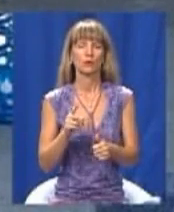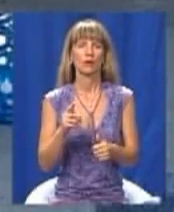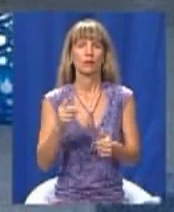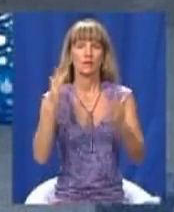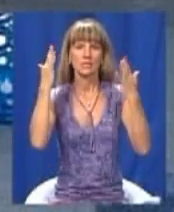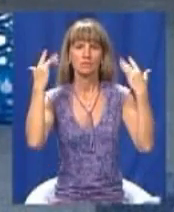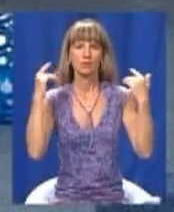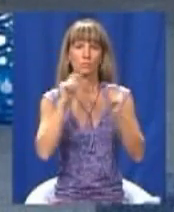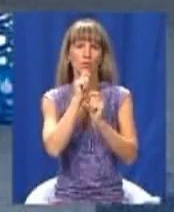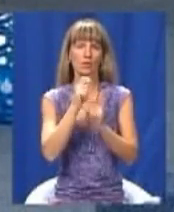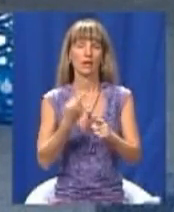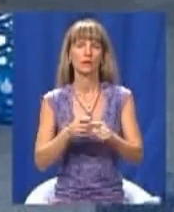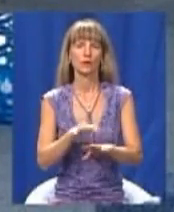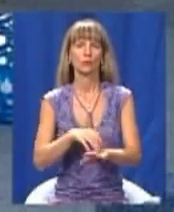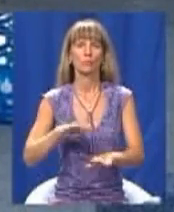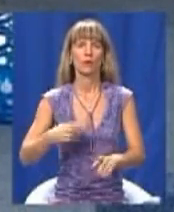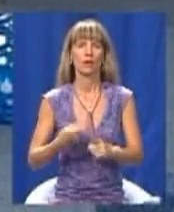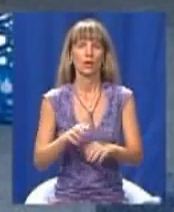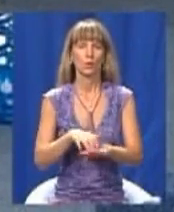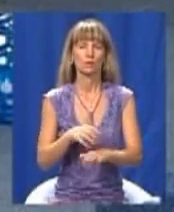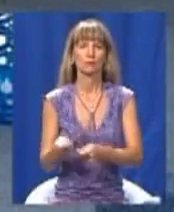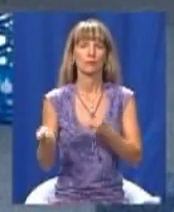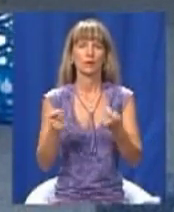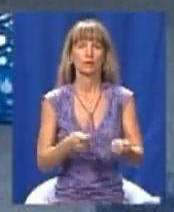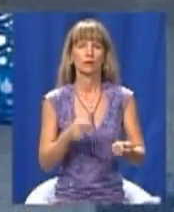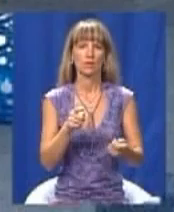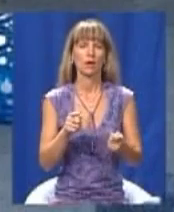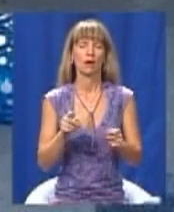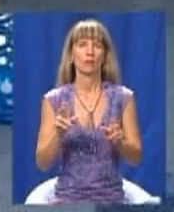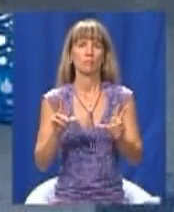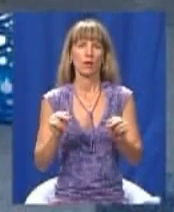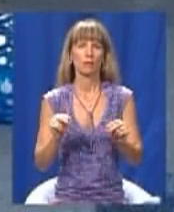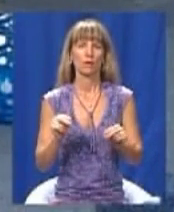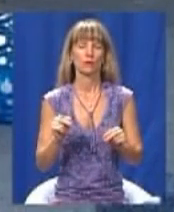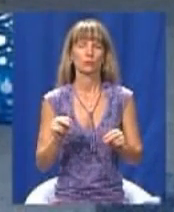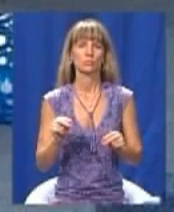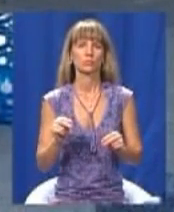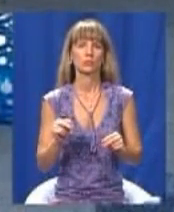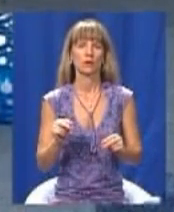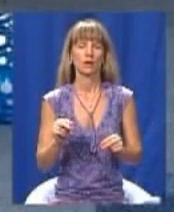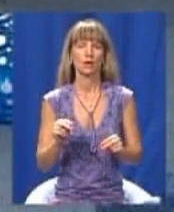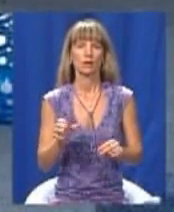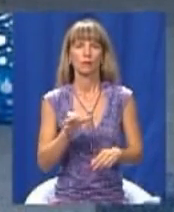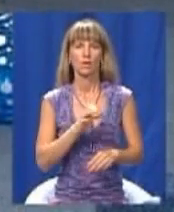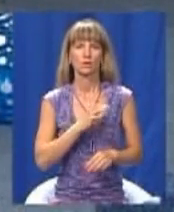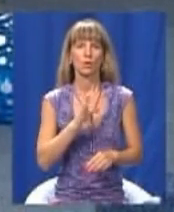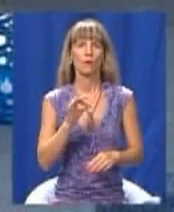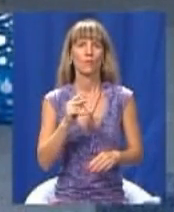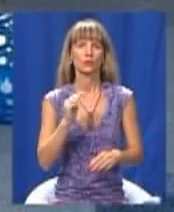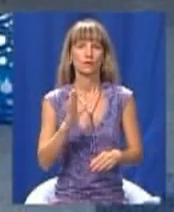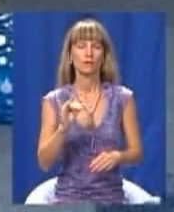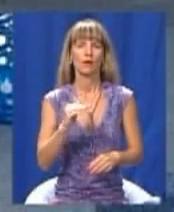весілля дарували тобі цього котика, потім цей котик приносив тобі благополуччя ще й на городі, тобто у вас було там дуже-дуже багато овочів та